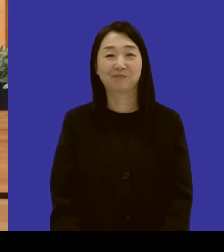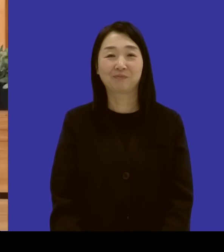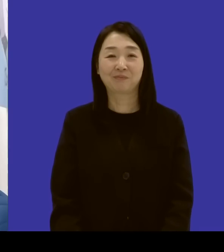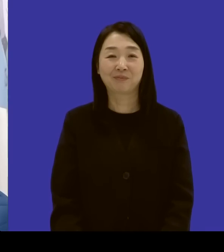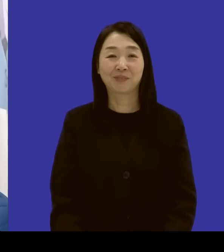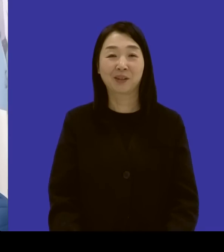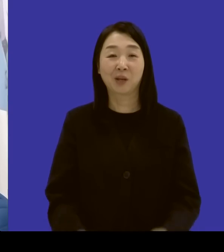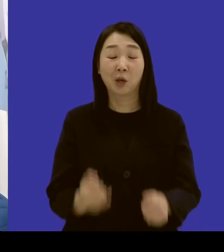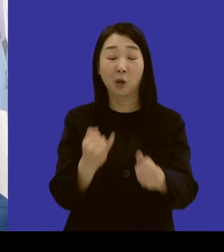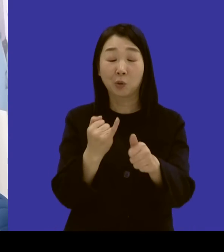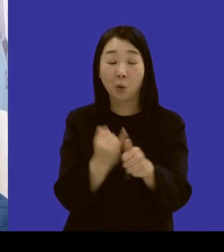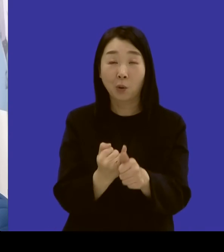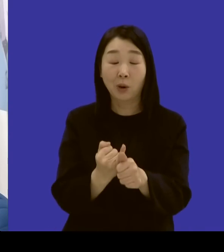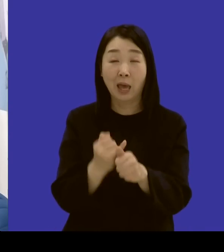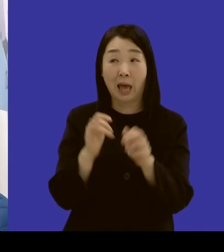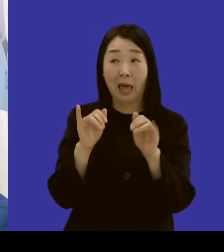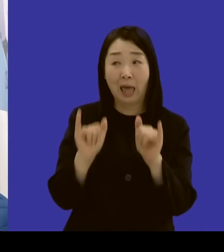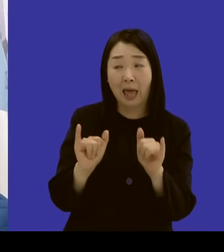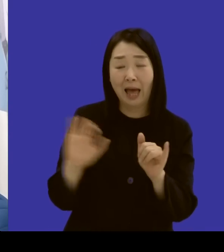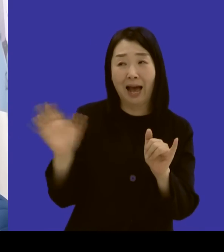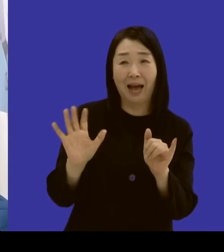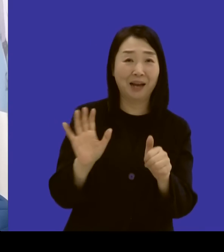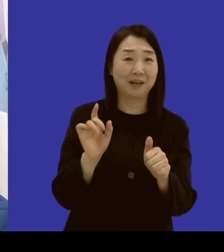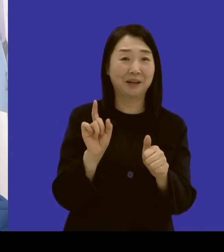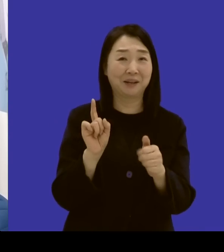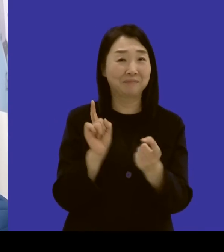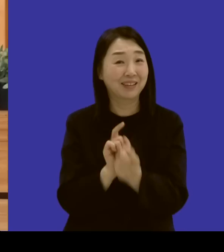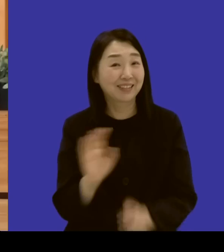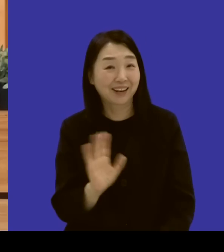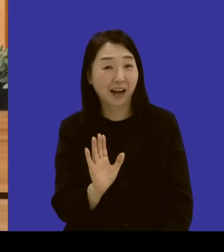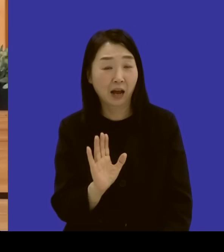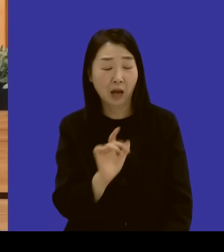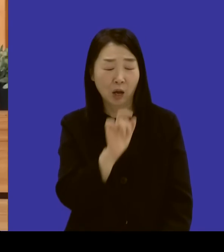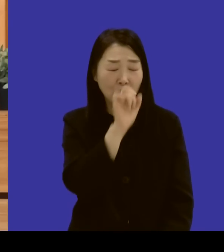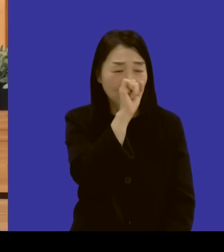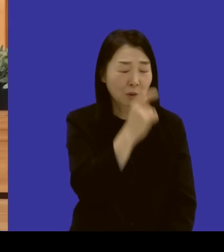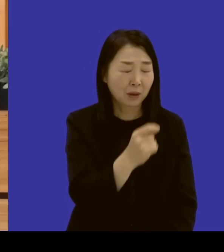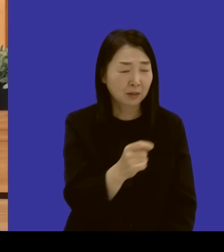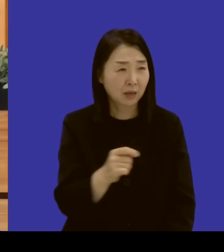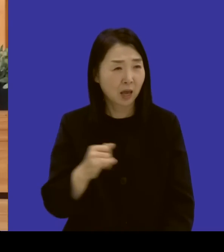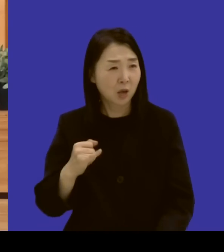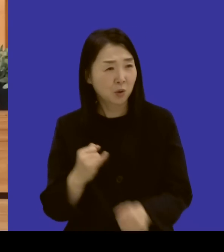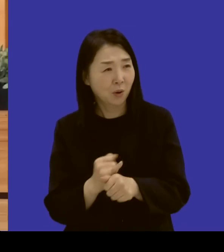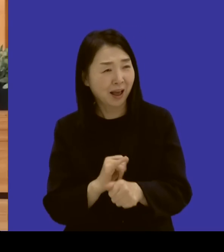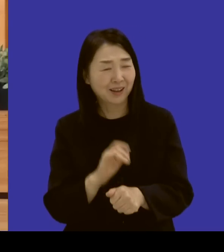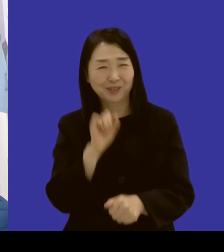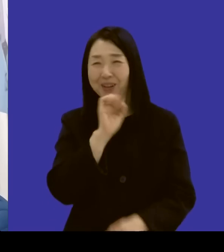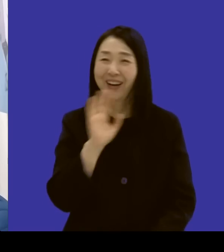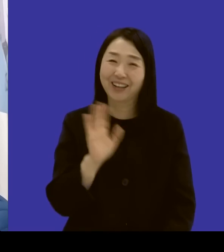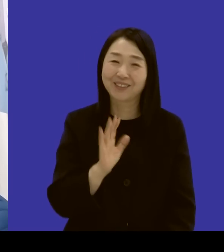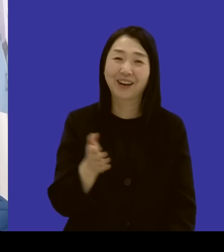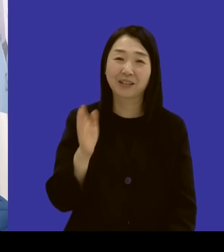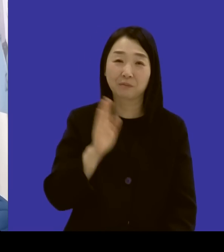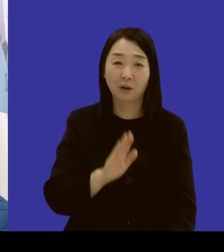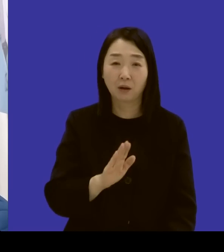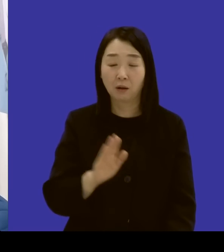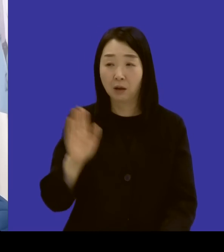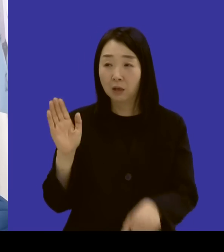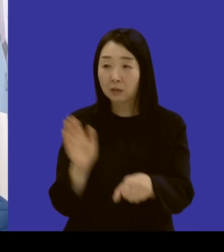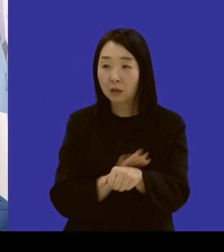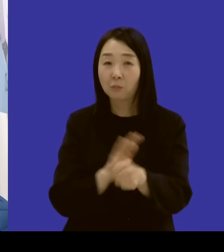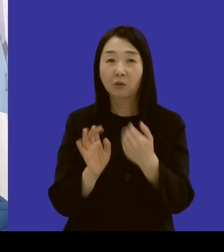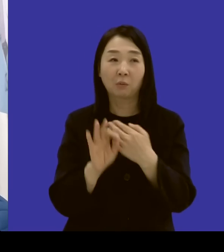못 만나시는 거구나. 그렇지, 그렇죠. 아, 그렇지, 오히려. 그렇죠. 아, 좋아지는데 잘못 결혼해야 되나 하면 못 아니 만나는 좋아까지는 아니라도 잘못 만나면 결혼해야